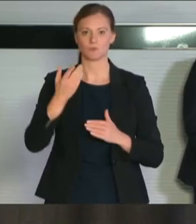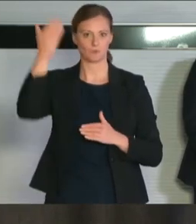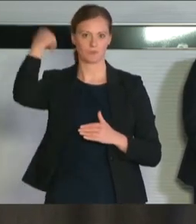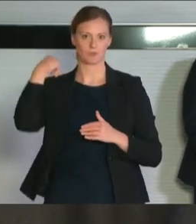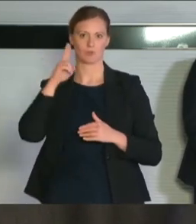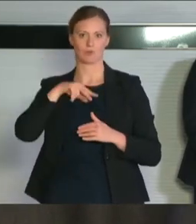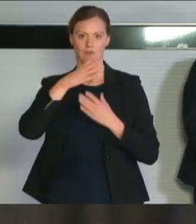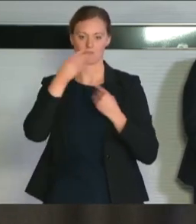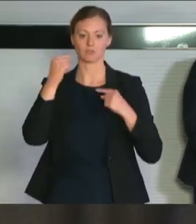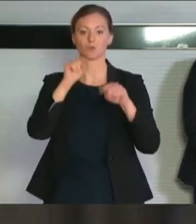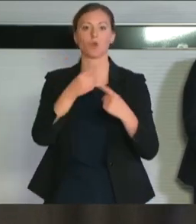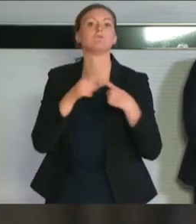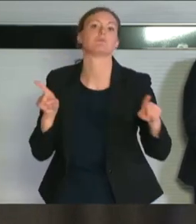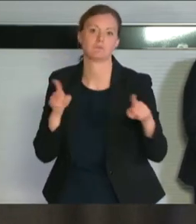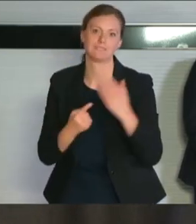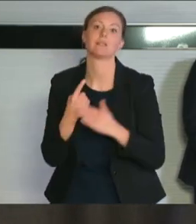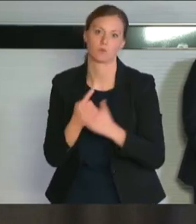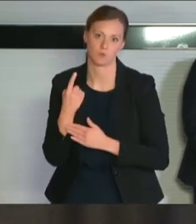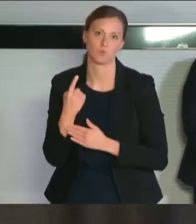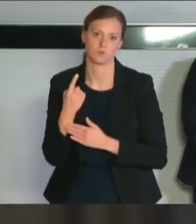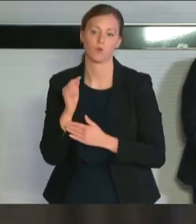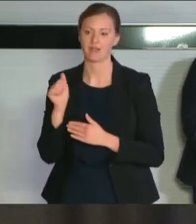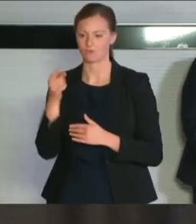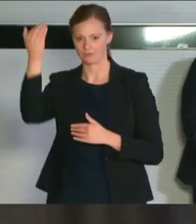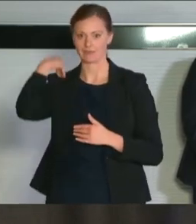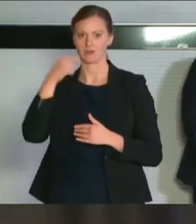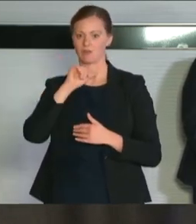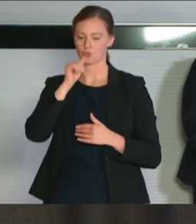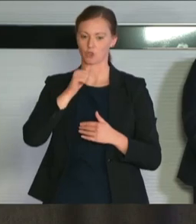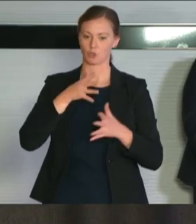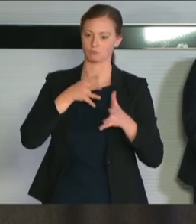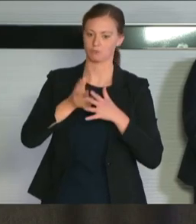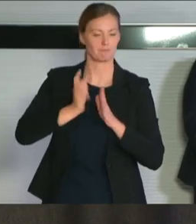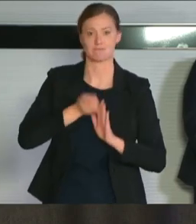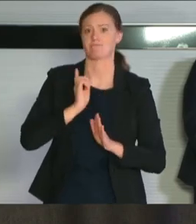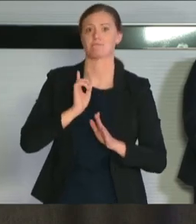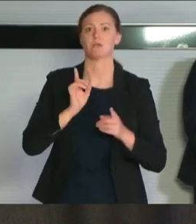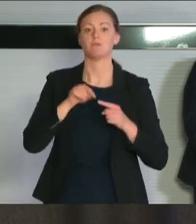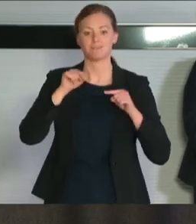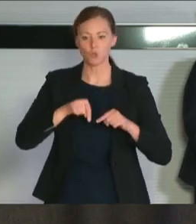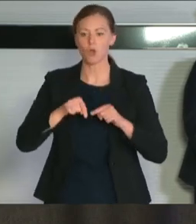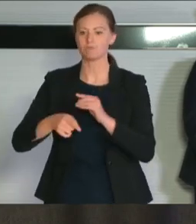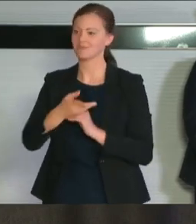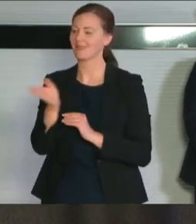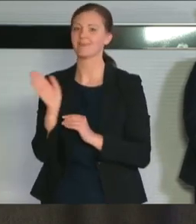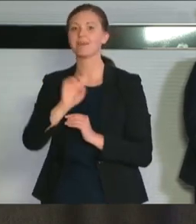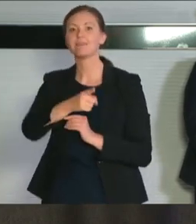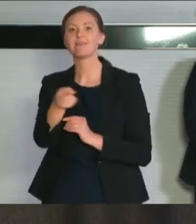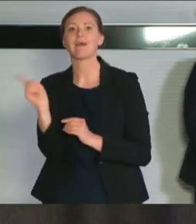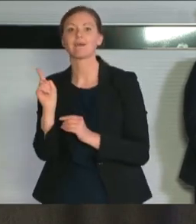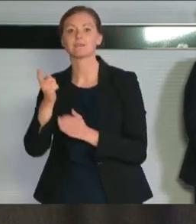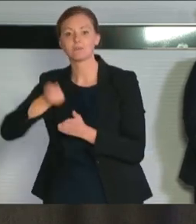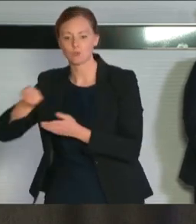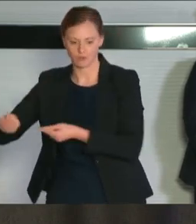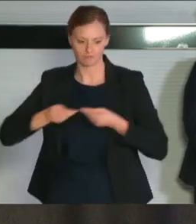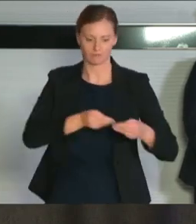mars, at dette var noe som måtte innføres i løpet av timer. Så nå er jo disse beslutningene løftet opp i regjeringen, og det er regjeringen som har tatt disse